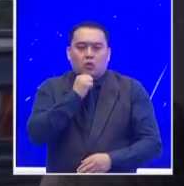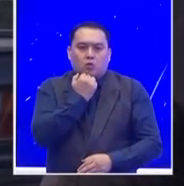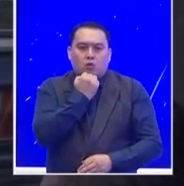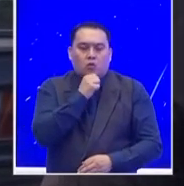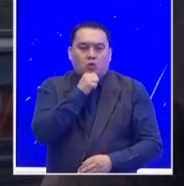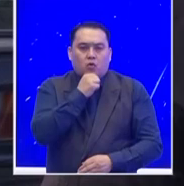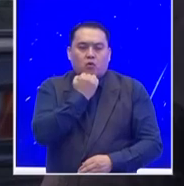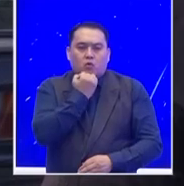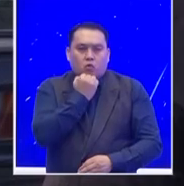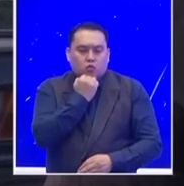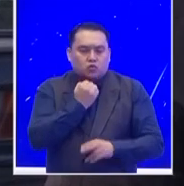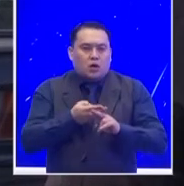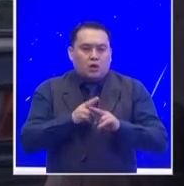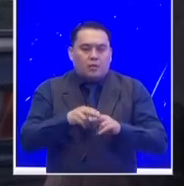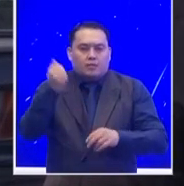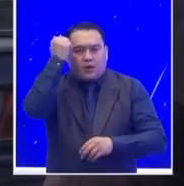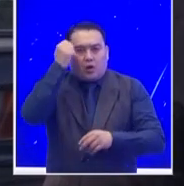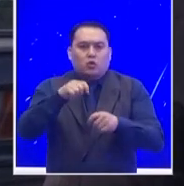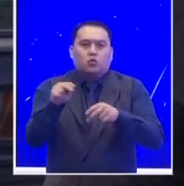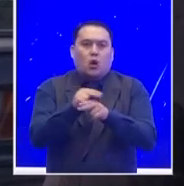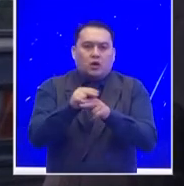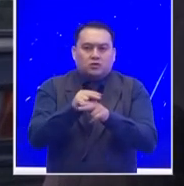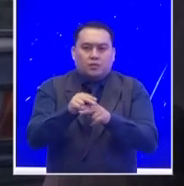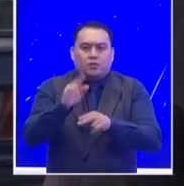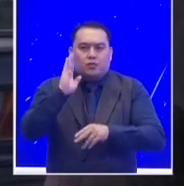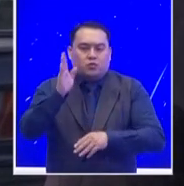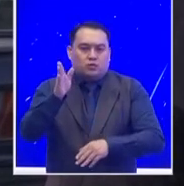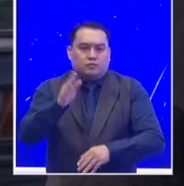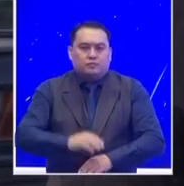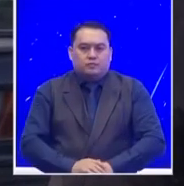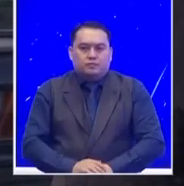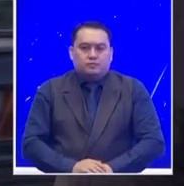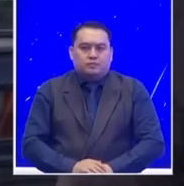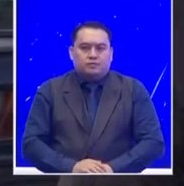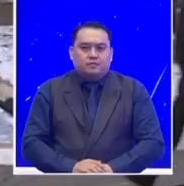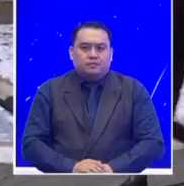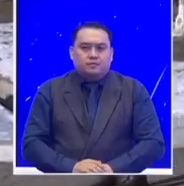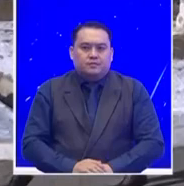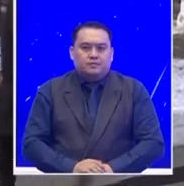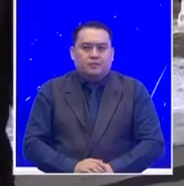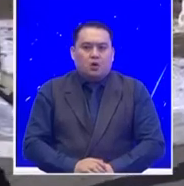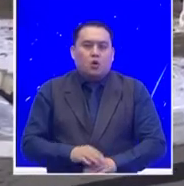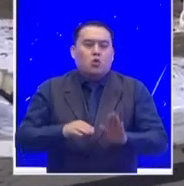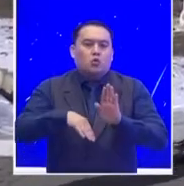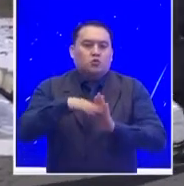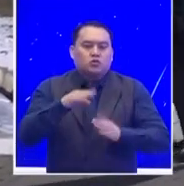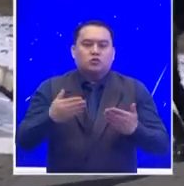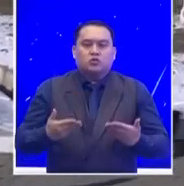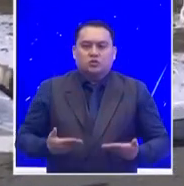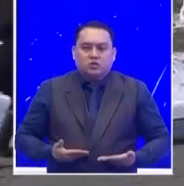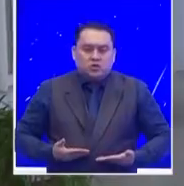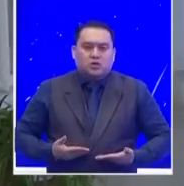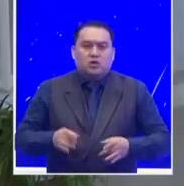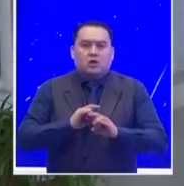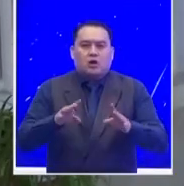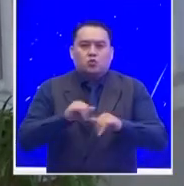и реконструкция памятника и парка будет в этом году. Об улучшении качества жизни говорит и